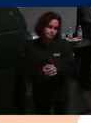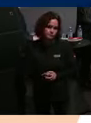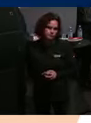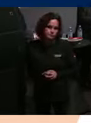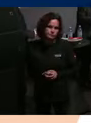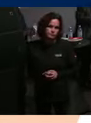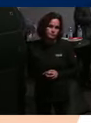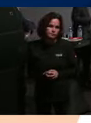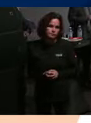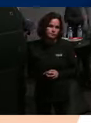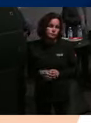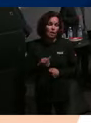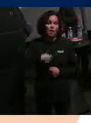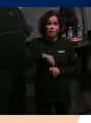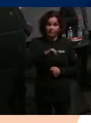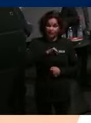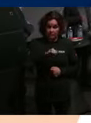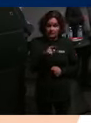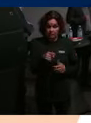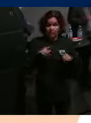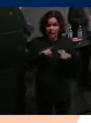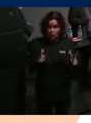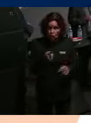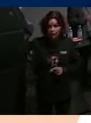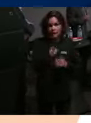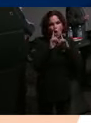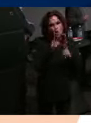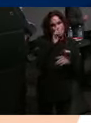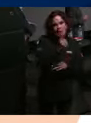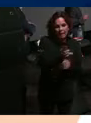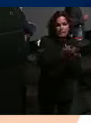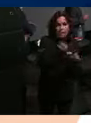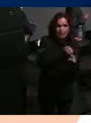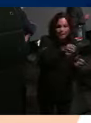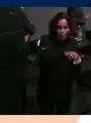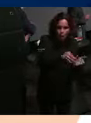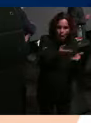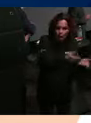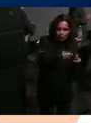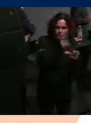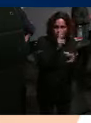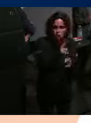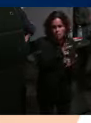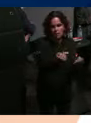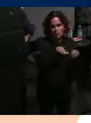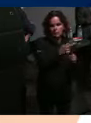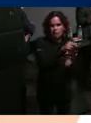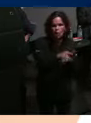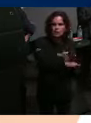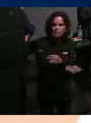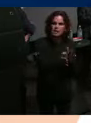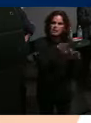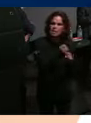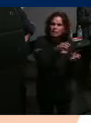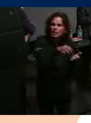Og hvis den skal lykkes med det her, så råd nummer 1 hos oss, samarbeid lokalt for å bygge ut fornybar kraft I Norge nå. Hva mener vi med samarbeid